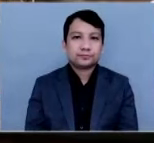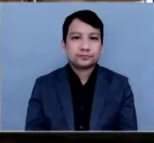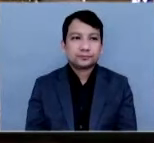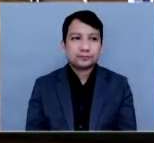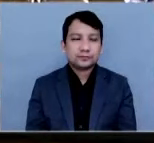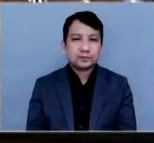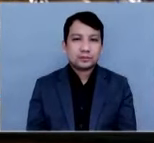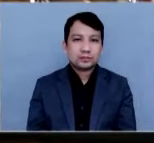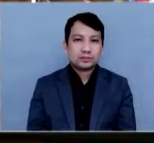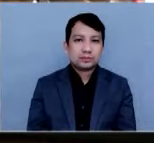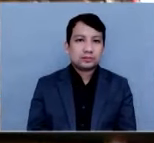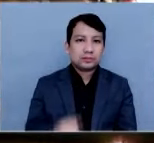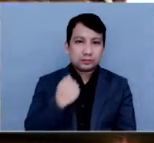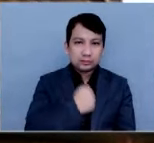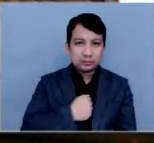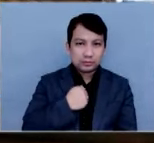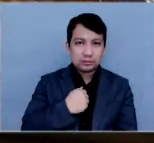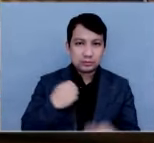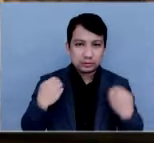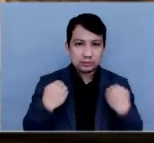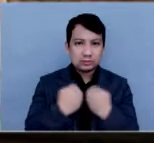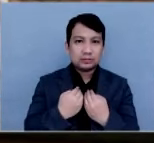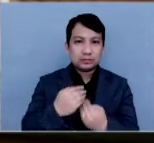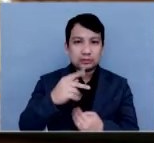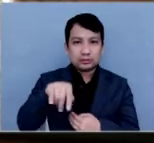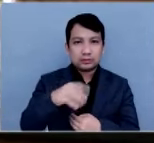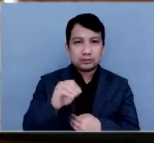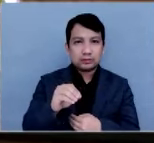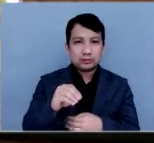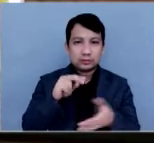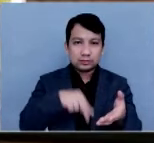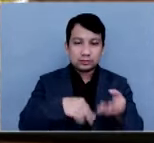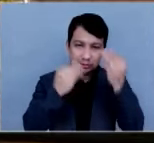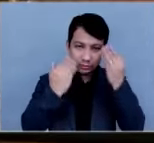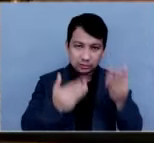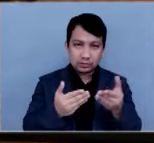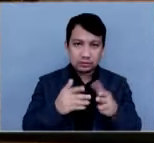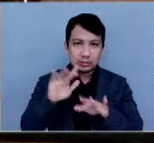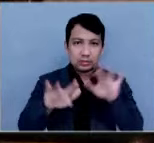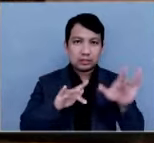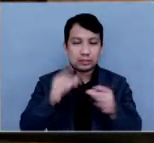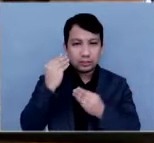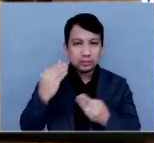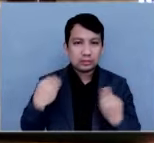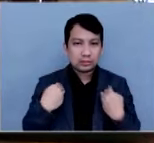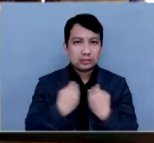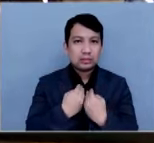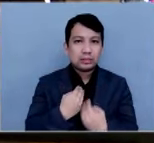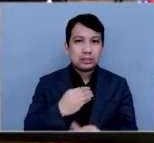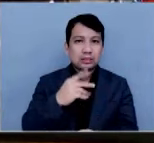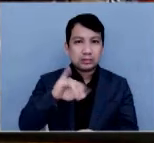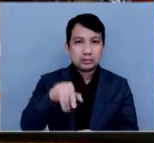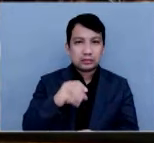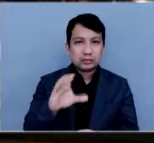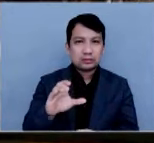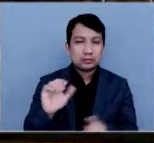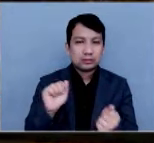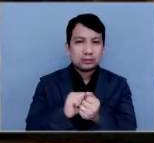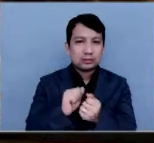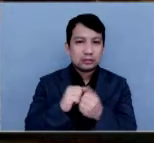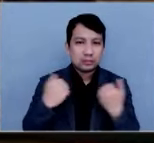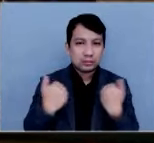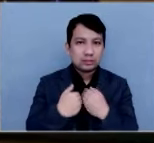At sorry naman ang mga miyembro ng KOJC matapos makita mga ulat na hinaharas umano ng mga miyembro ng KOJC ang ilang miyembro ng